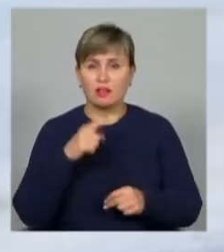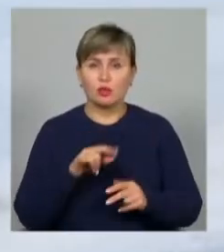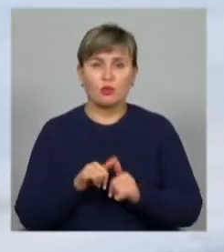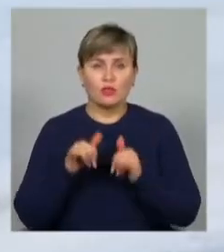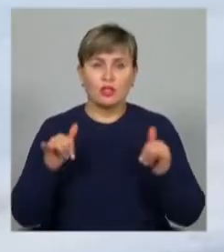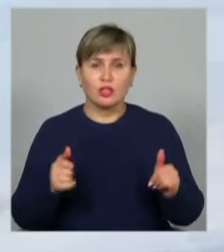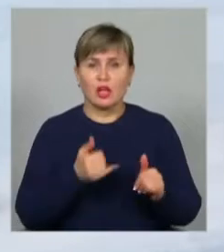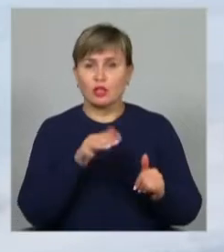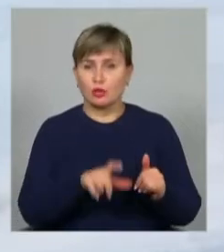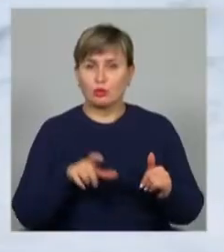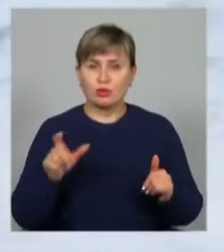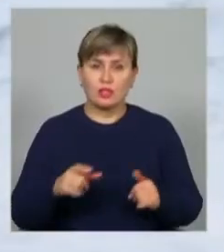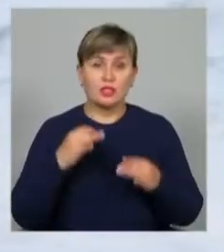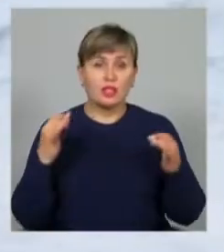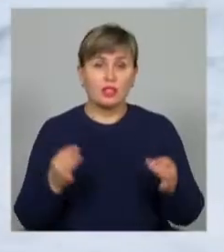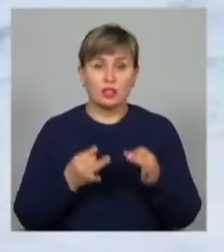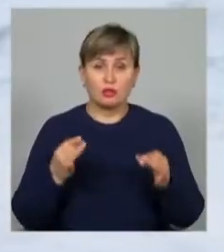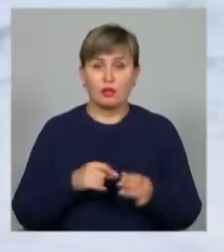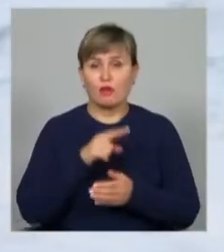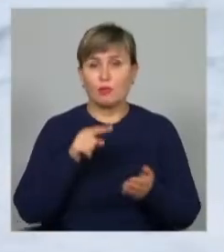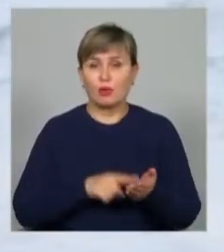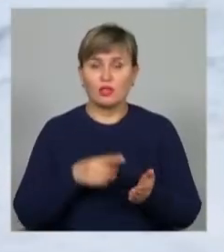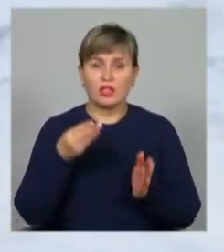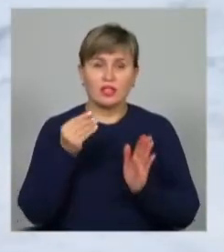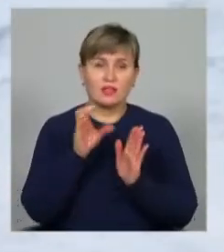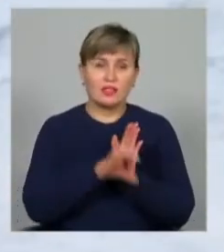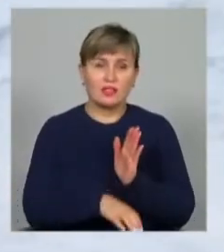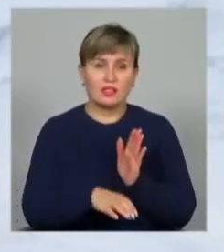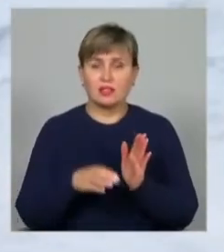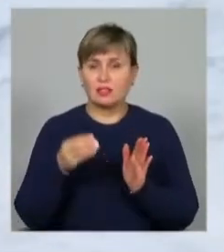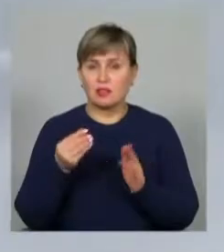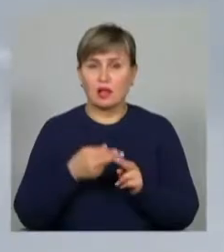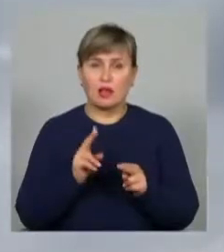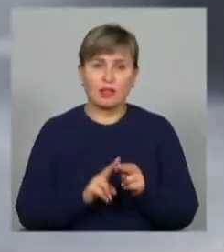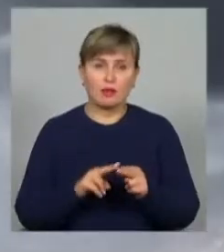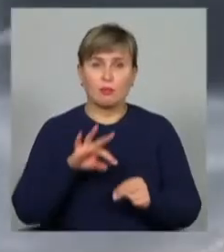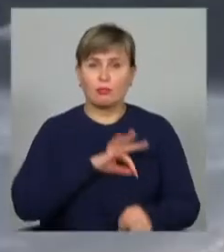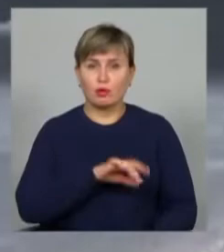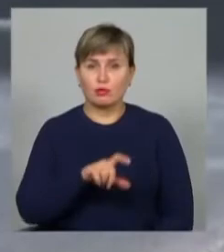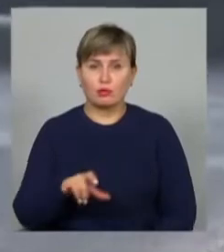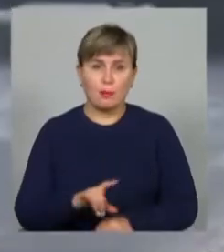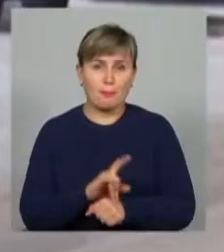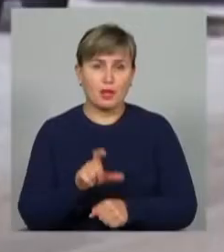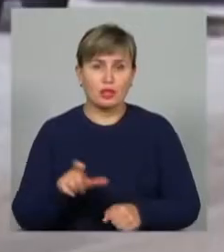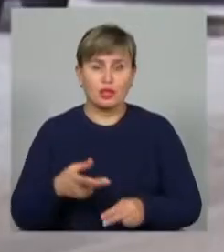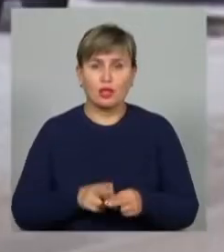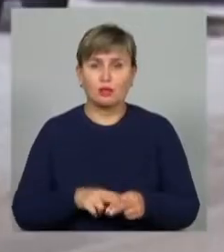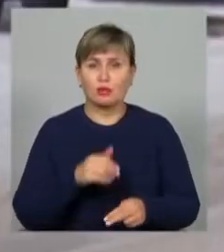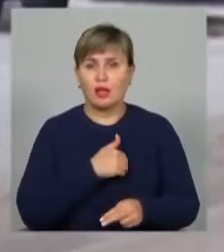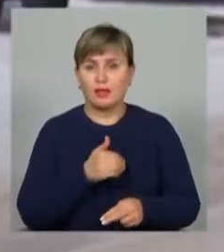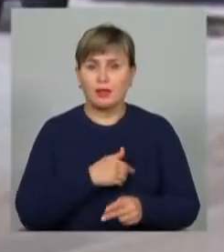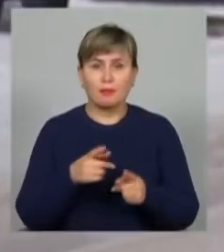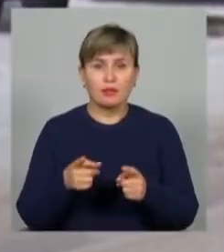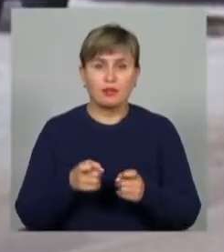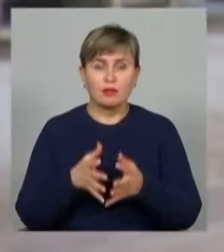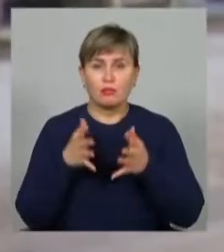увеличилось количество людей, заинтересованных в вопросах инвестирования средств. Этим охотно пользуются мошенники, которые пытаются привлечь